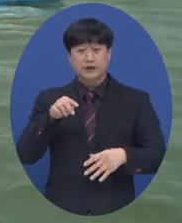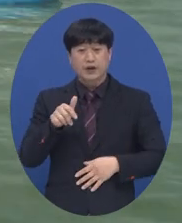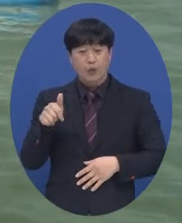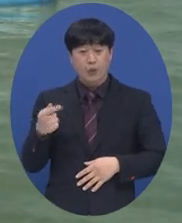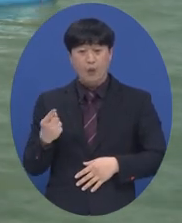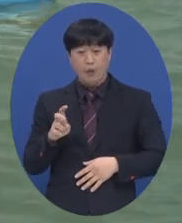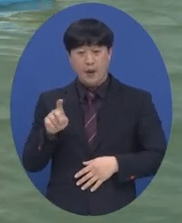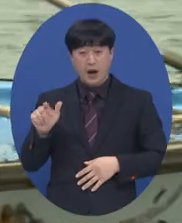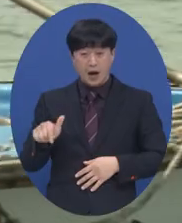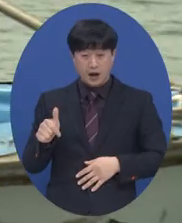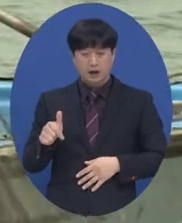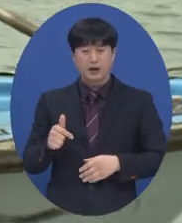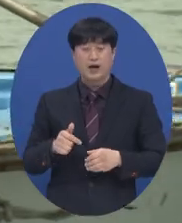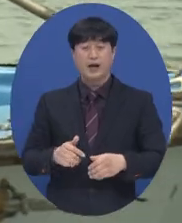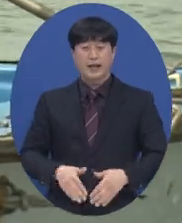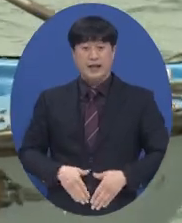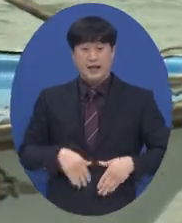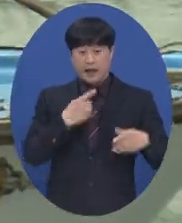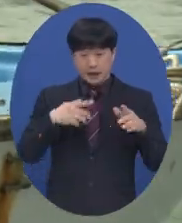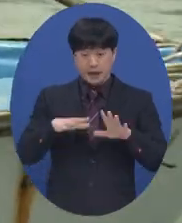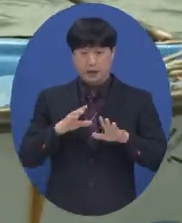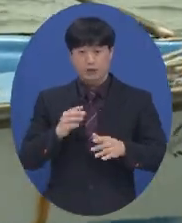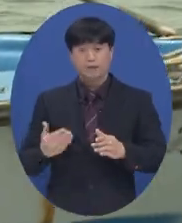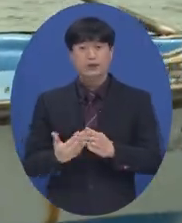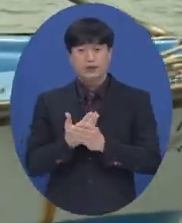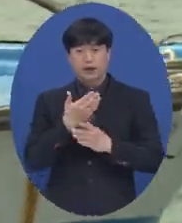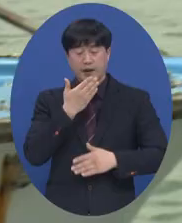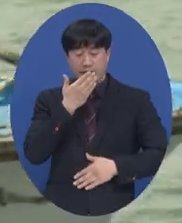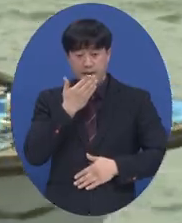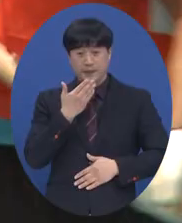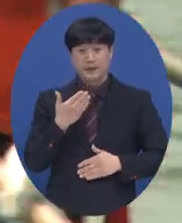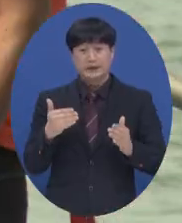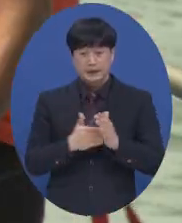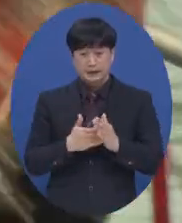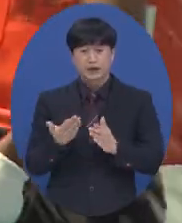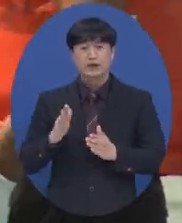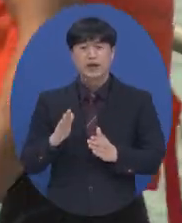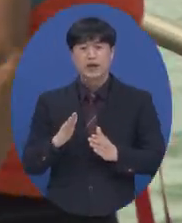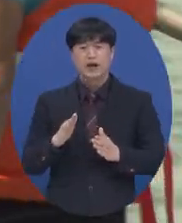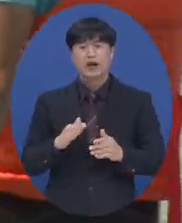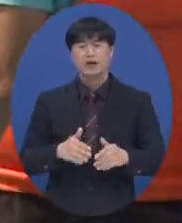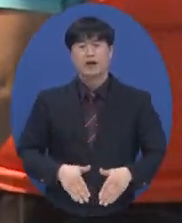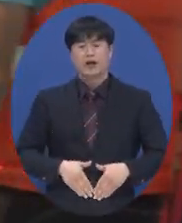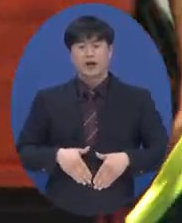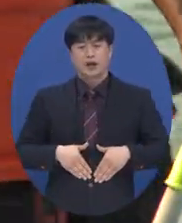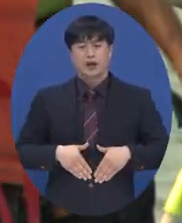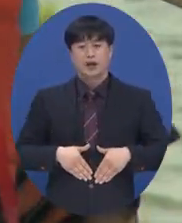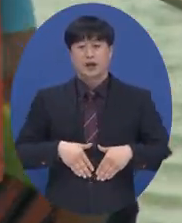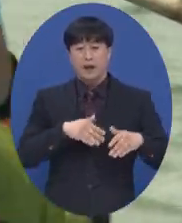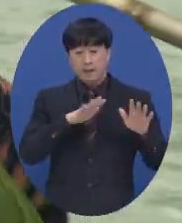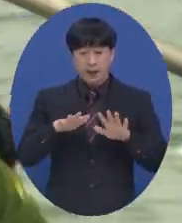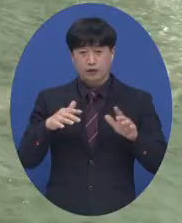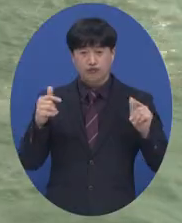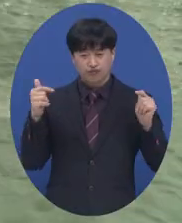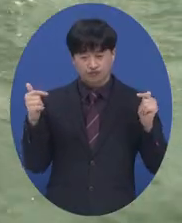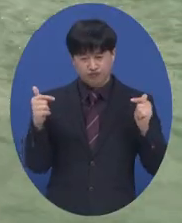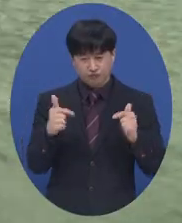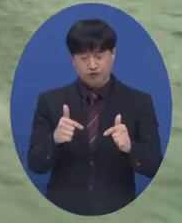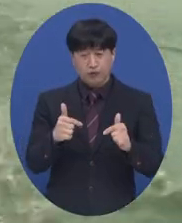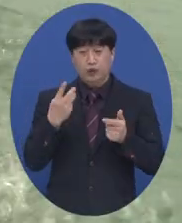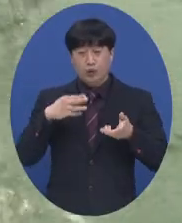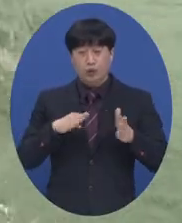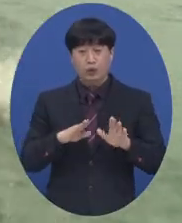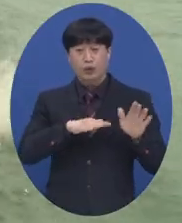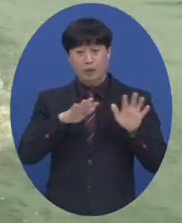주로 남해안에서 났습니다. 그런데 해양 생태계 변화 등으로 남해는 줄고 반면 경기 바다